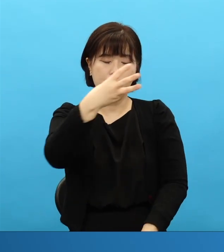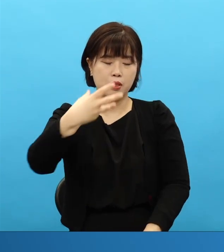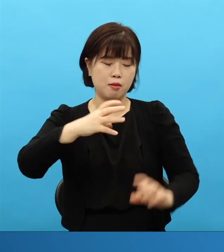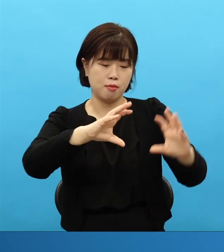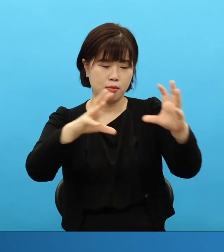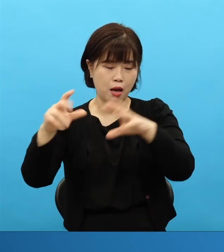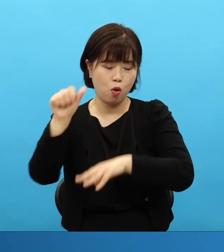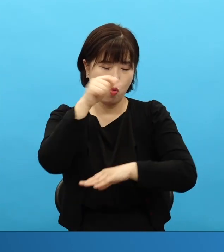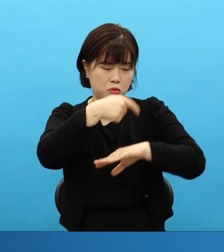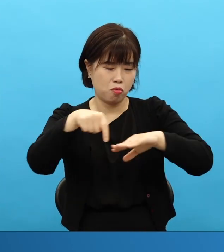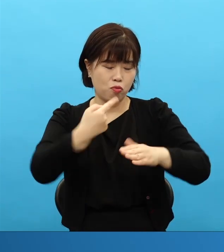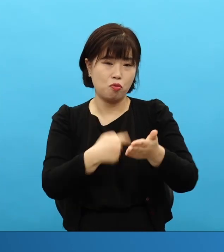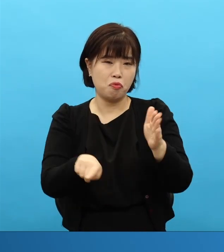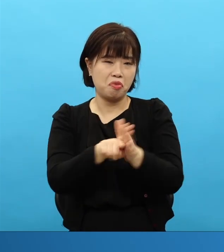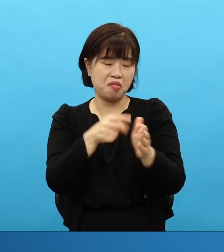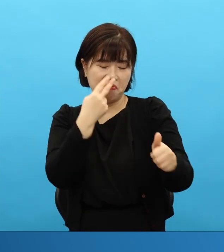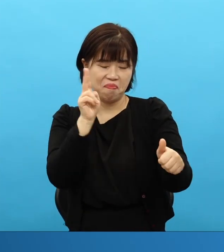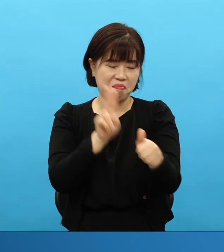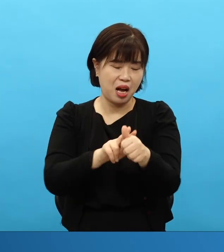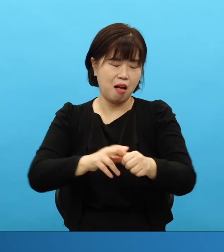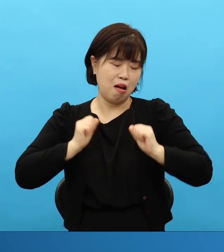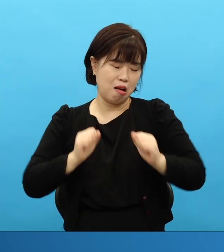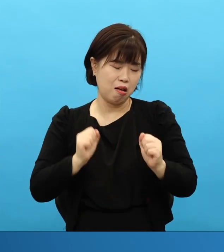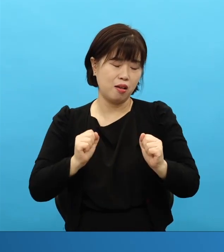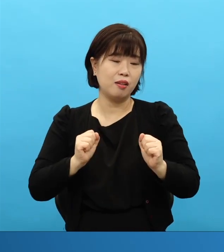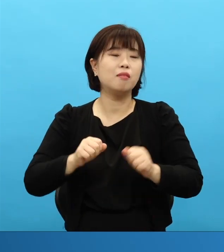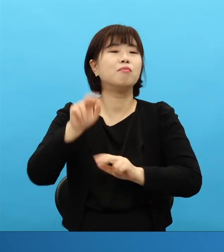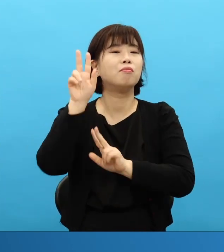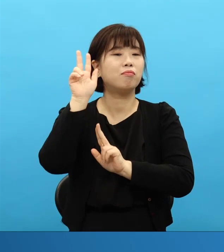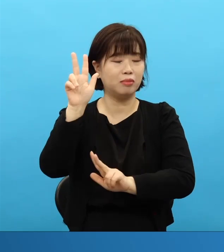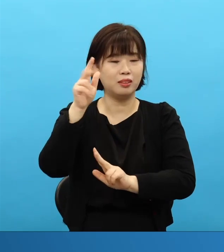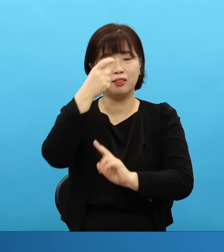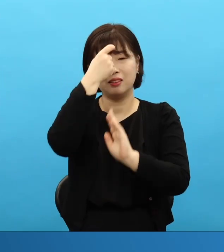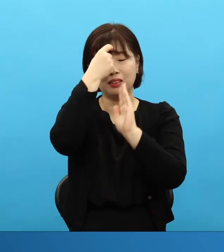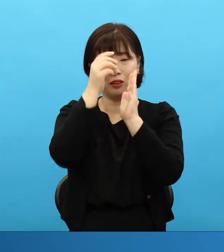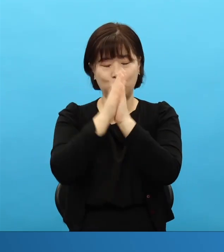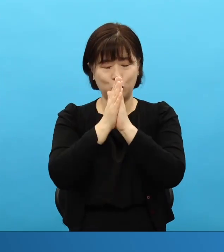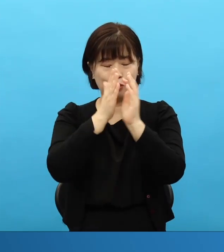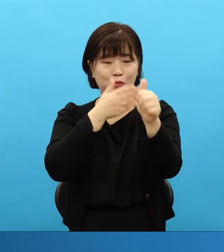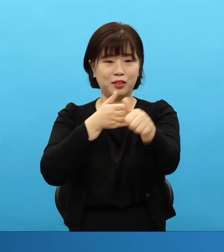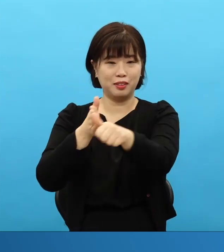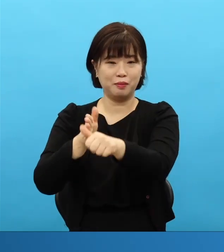수 있는 이런 쪽으로 저는 달려가고 있습니다. 기도 많이 부탁합니다.